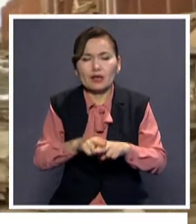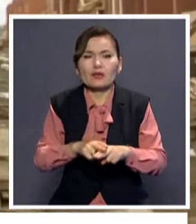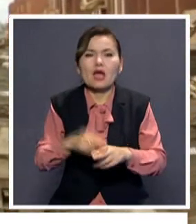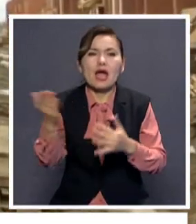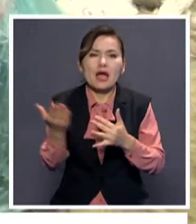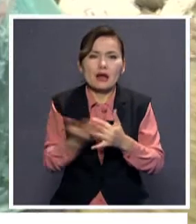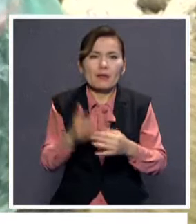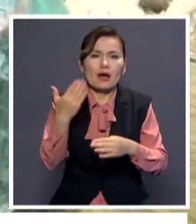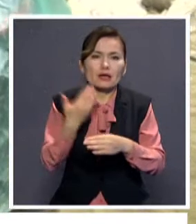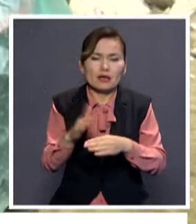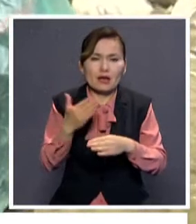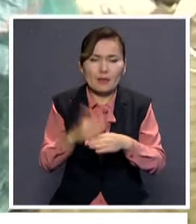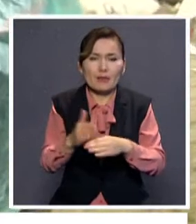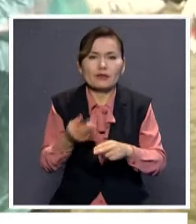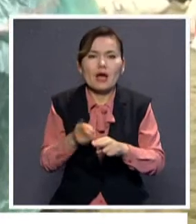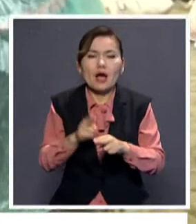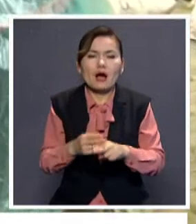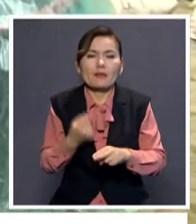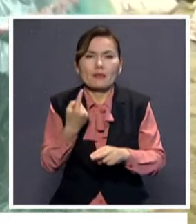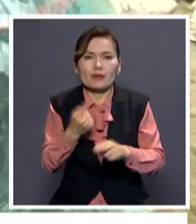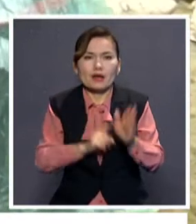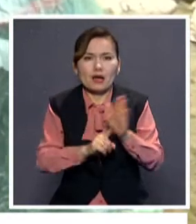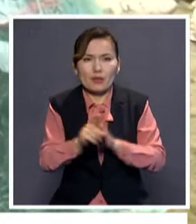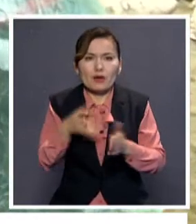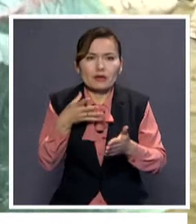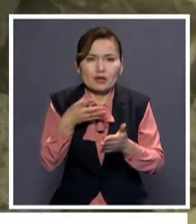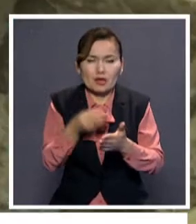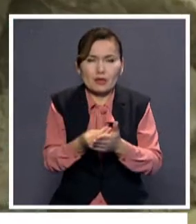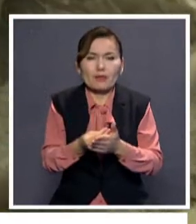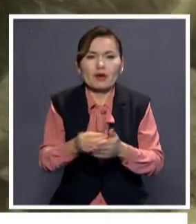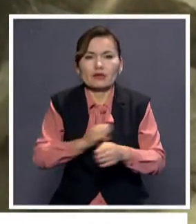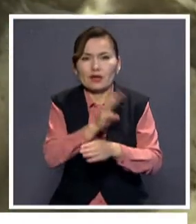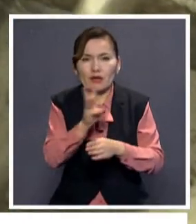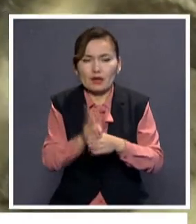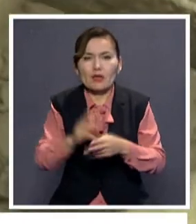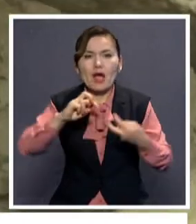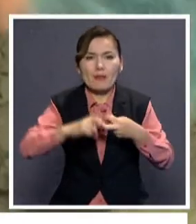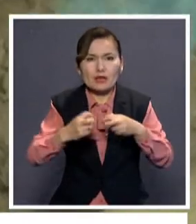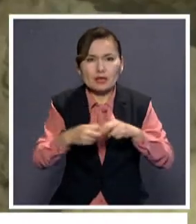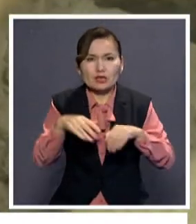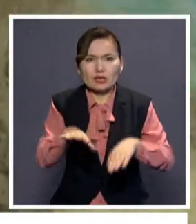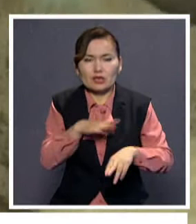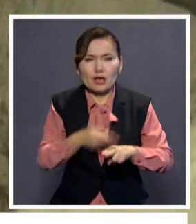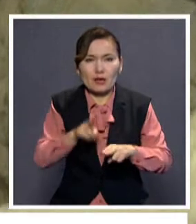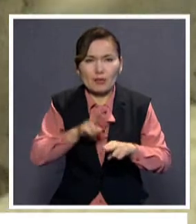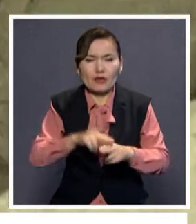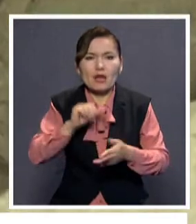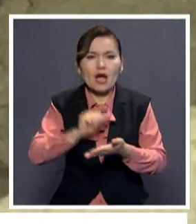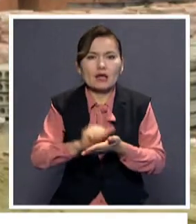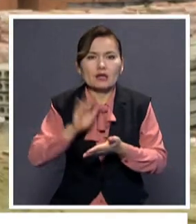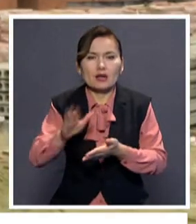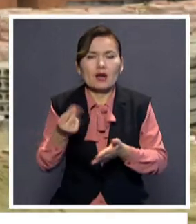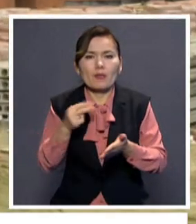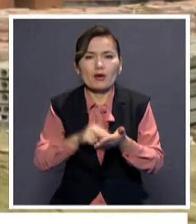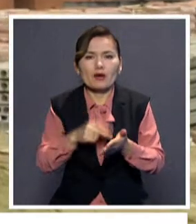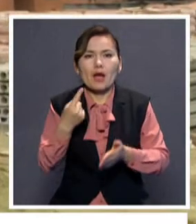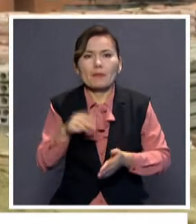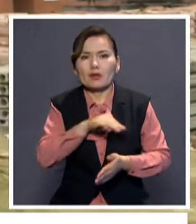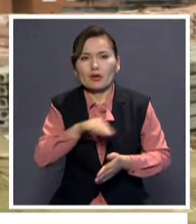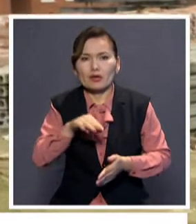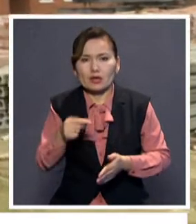жеңілдетілген ипотеканың алғашқы жарнасын ішінара субсидиялы мәселесі пысықталып жатыр. Сертификаттардың ғыны 1 миллион